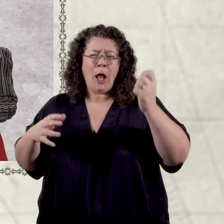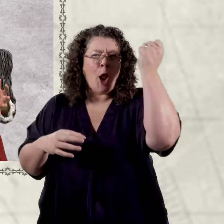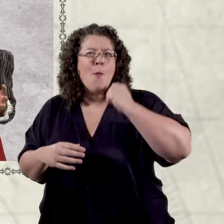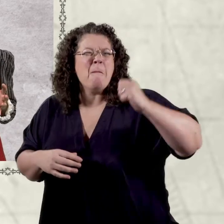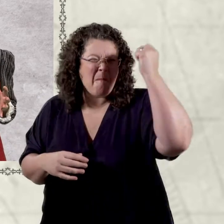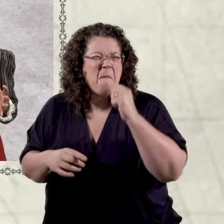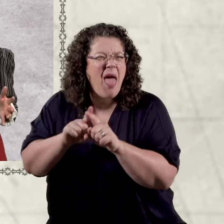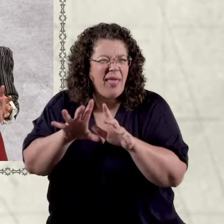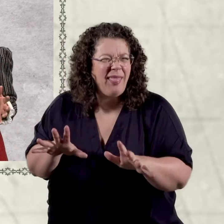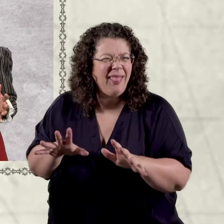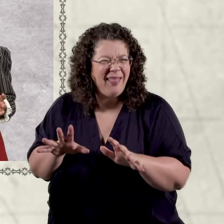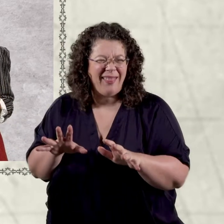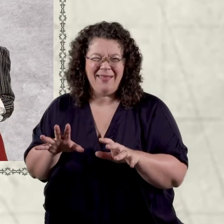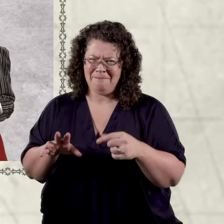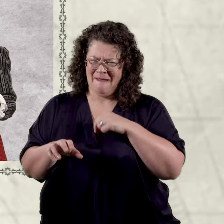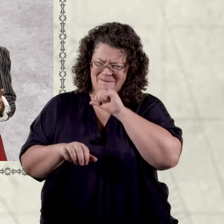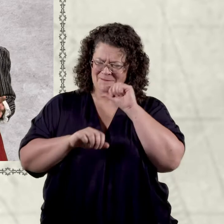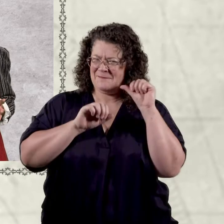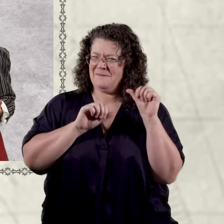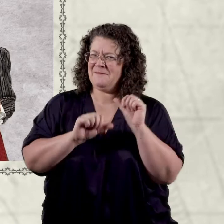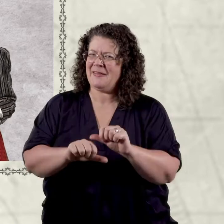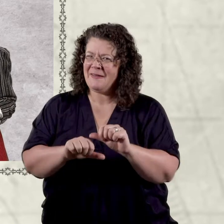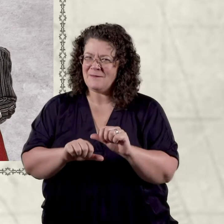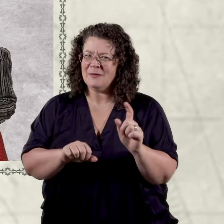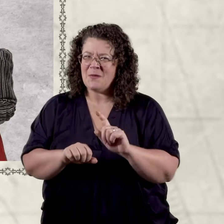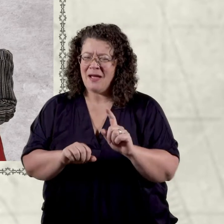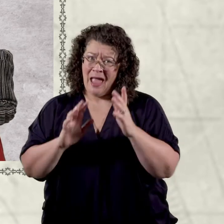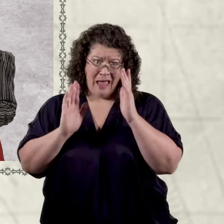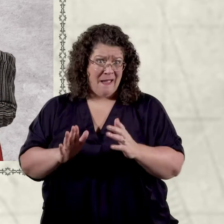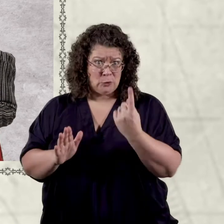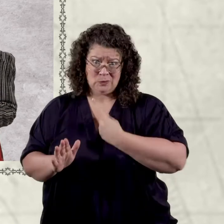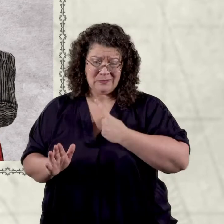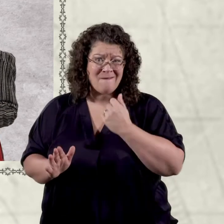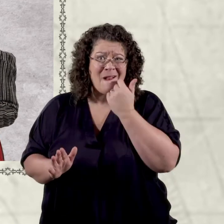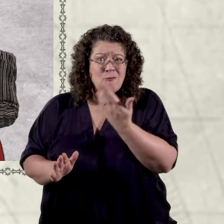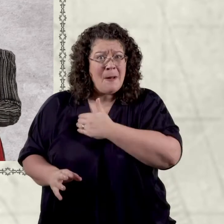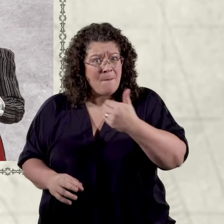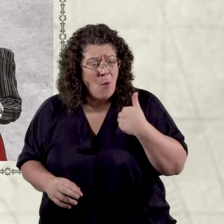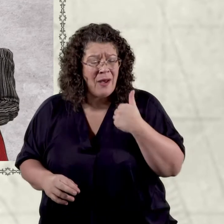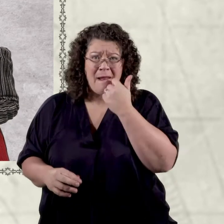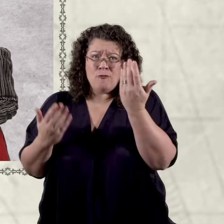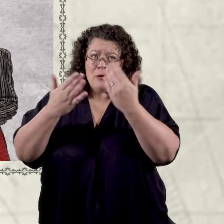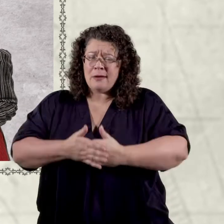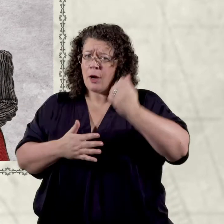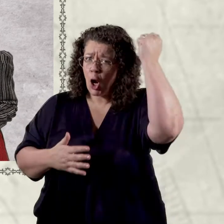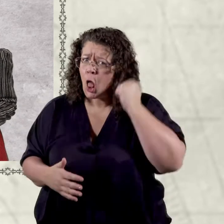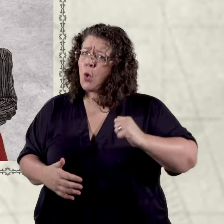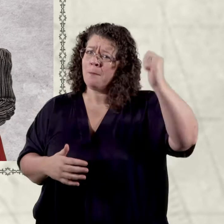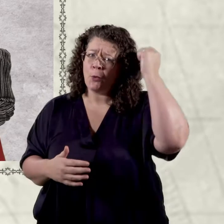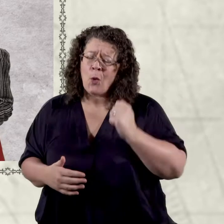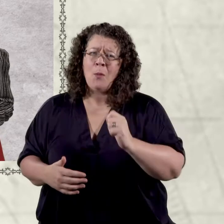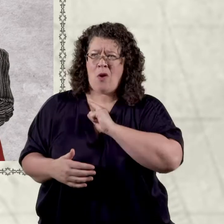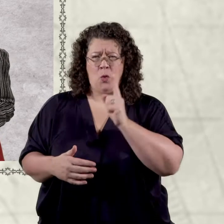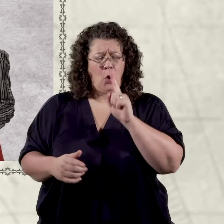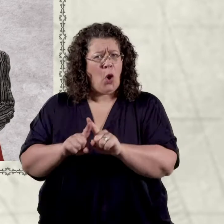Yr hyn dwi'n gofod wneud bob bore a nos, neu fel arall dwi'n edrych fel dafad fy hun. Enw'r peiriant oedd yn gwneud